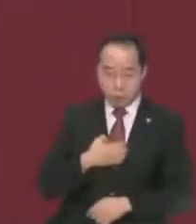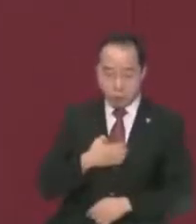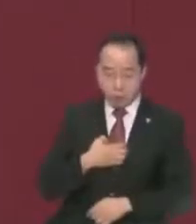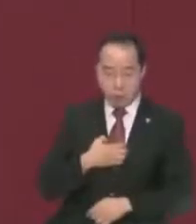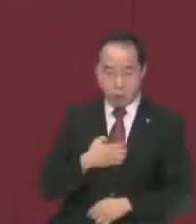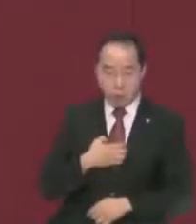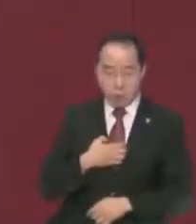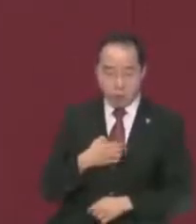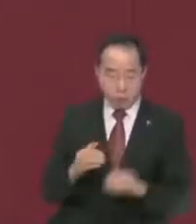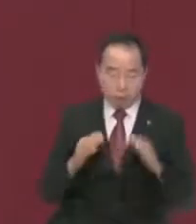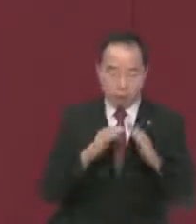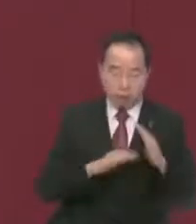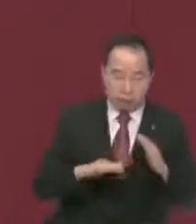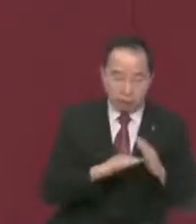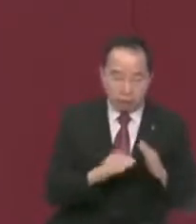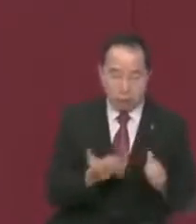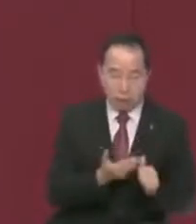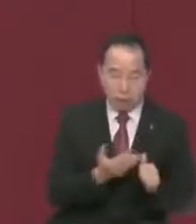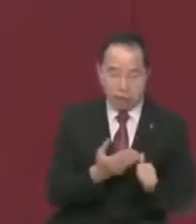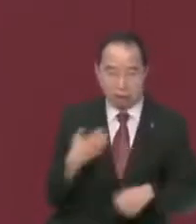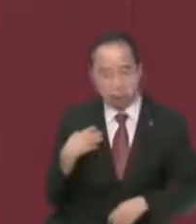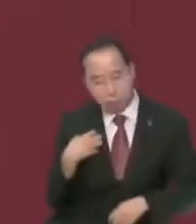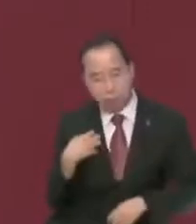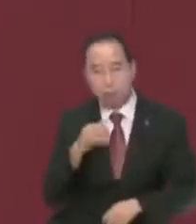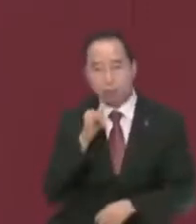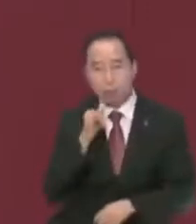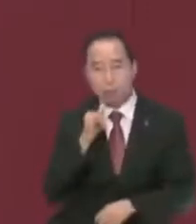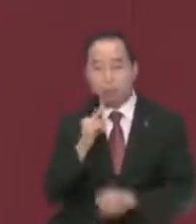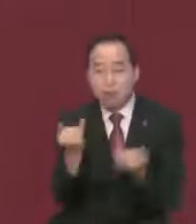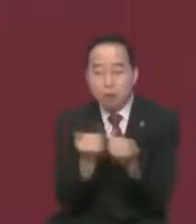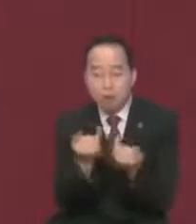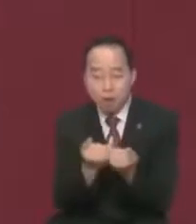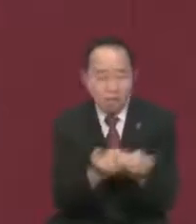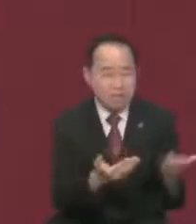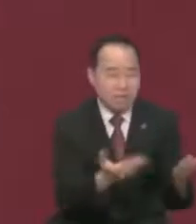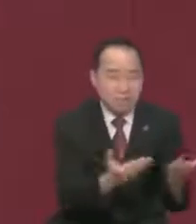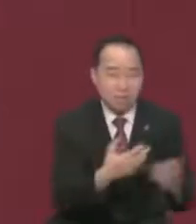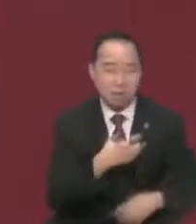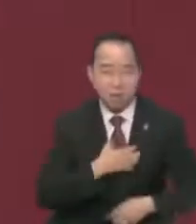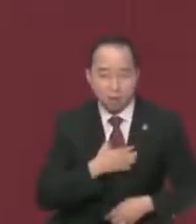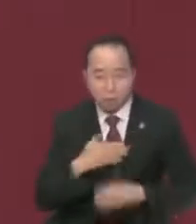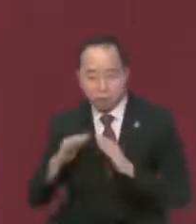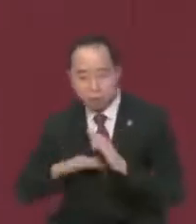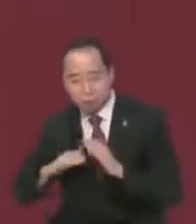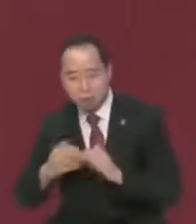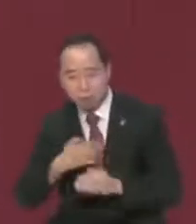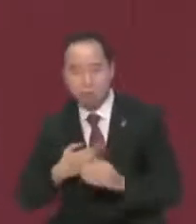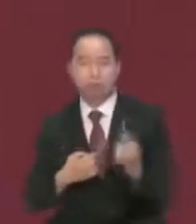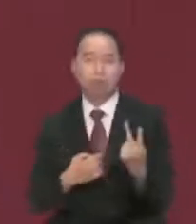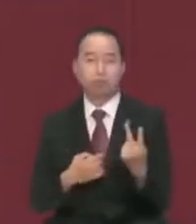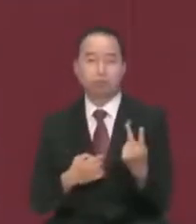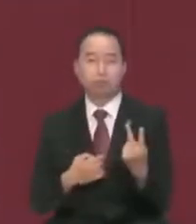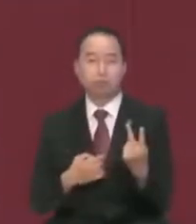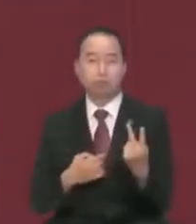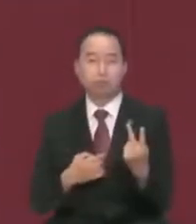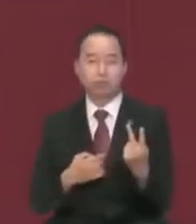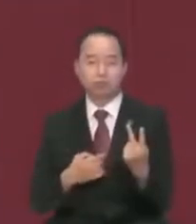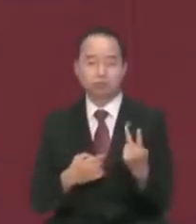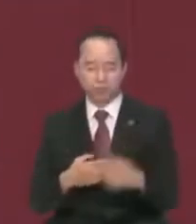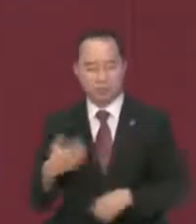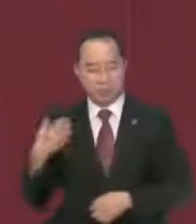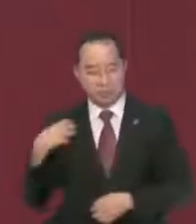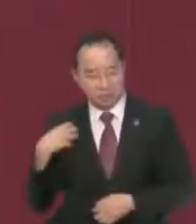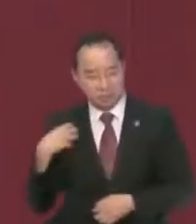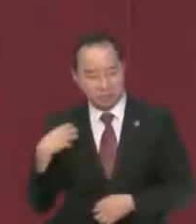가족 돌봄의 짐은 무겁습니다. 여성의 그런 걱정과 짐을 덜어내도록 관심을